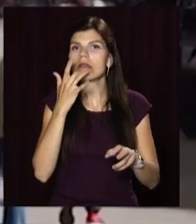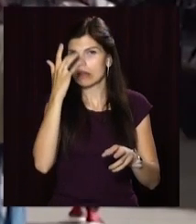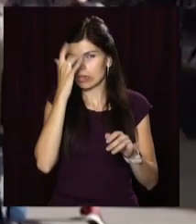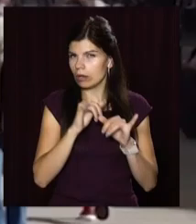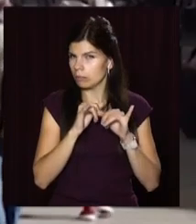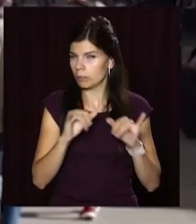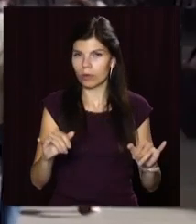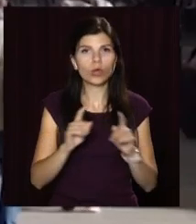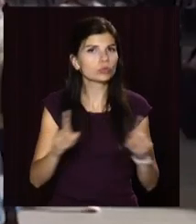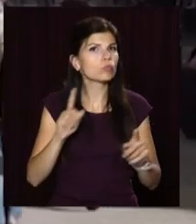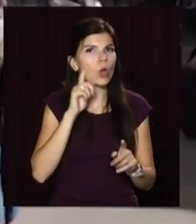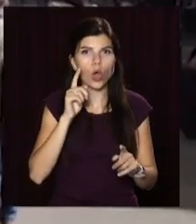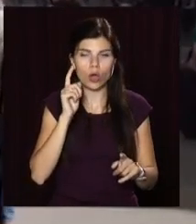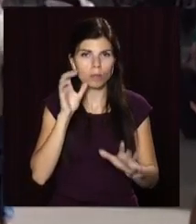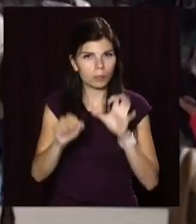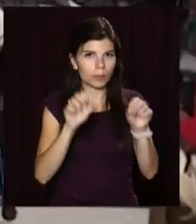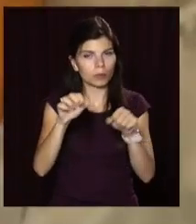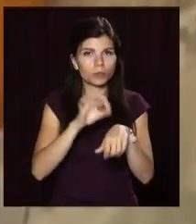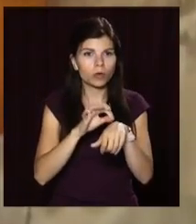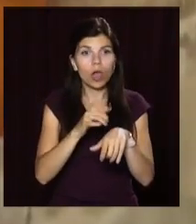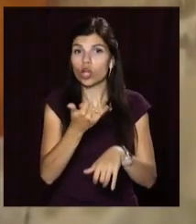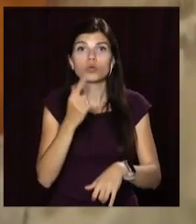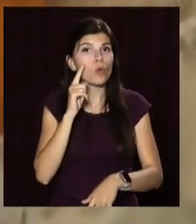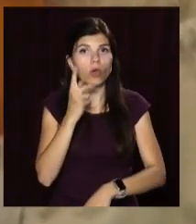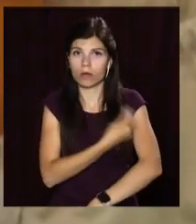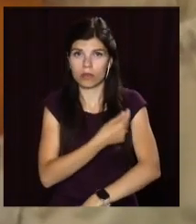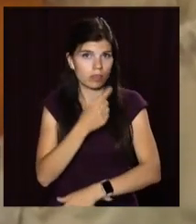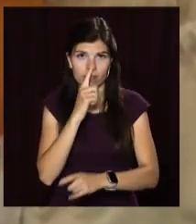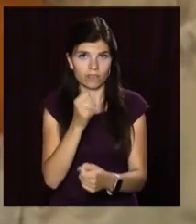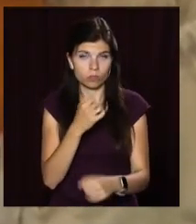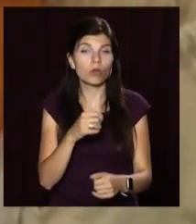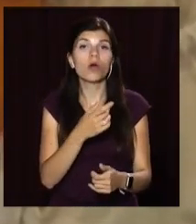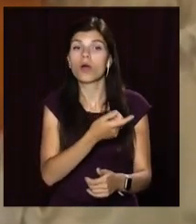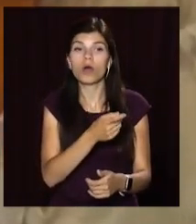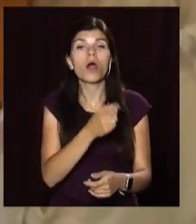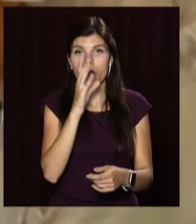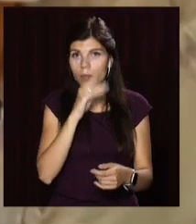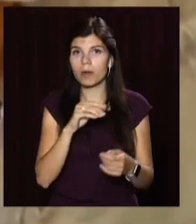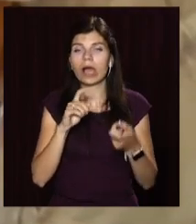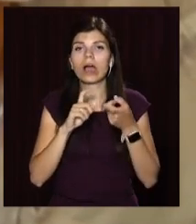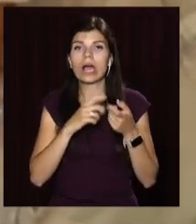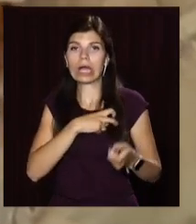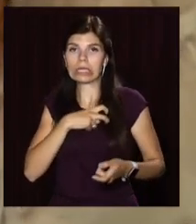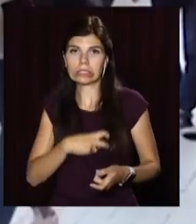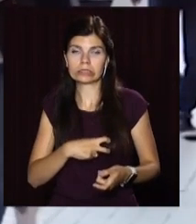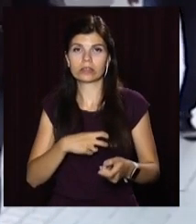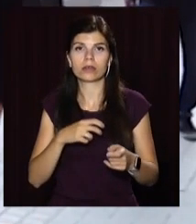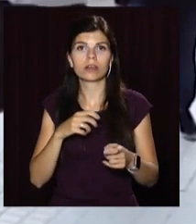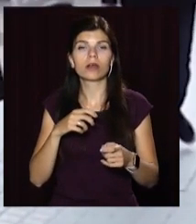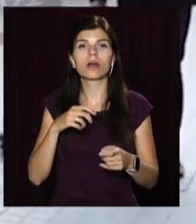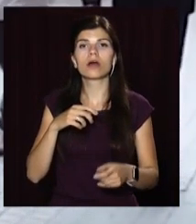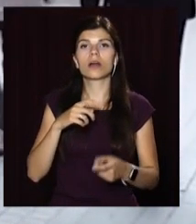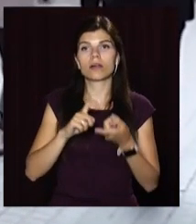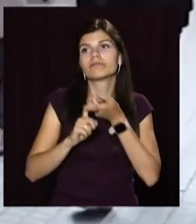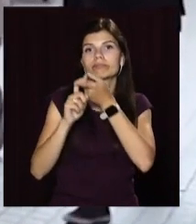влітку, особливо серед молоді, яка зараз не може вакцинуватися. А це може призвести до ризику інфікування більш вразливих груп